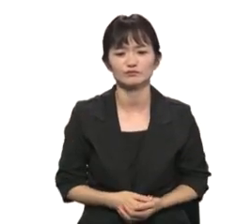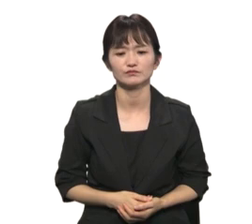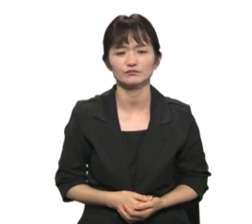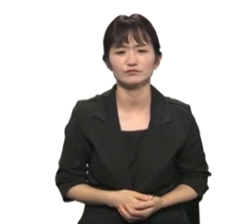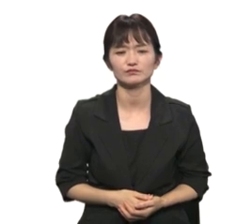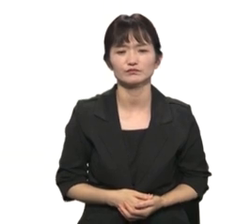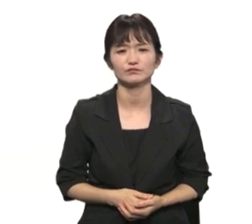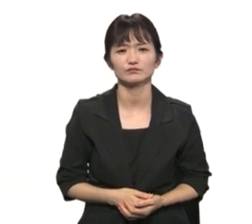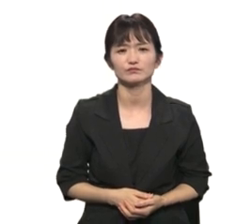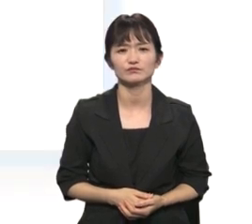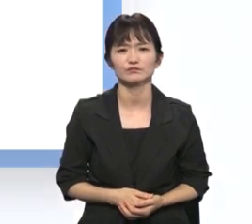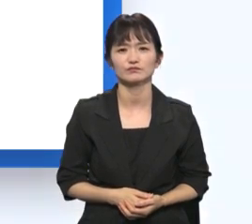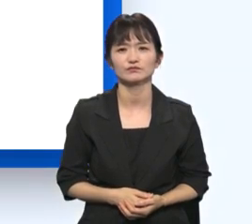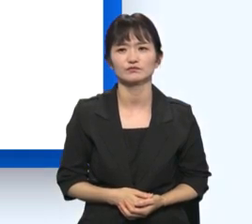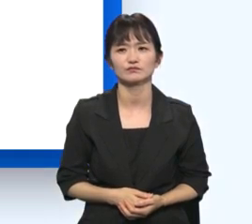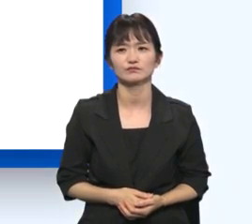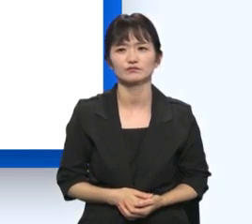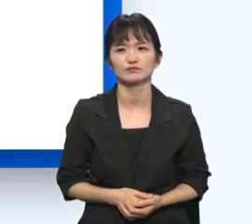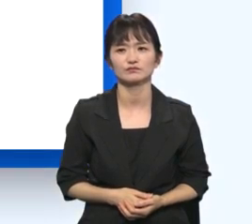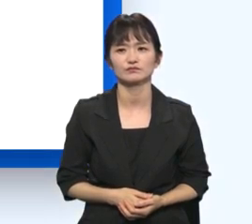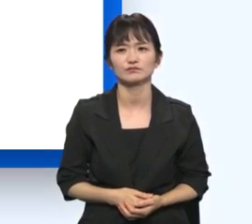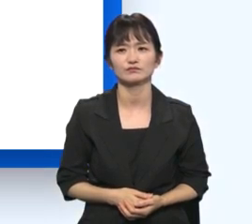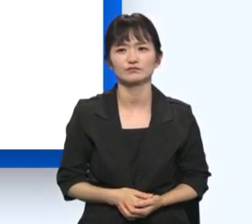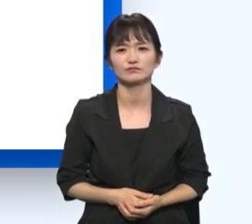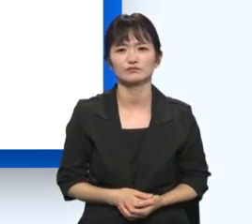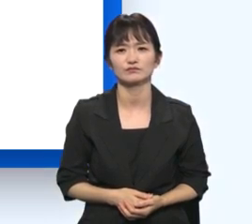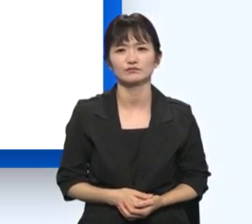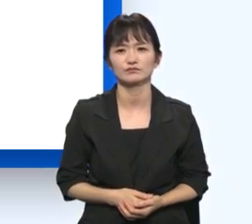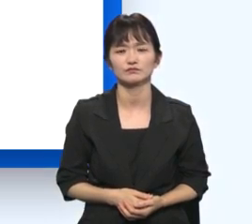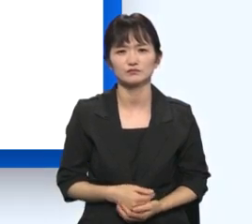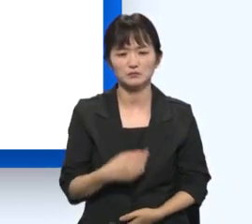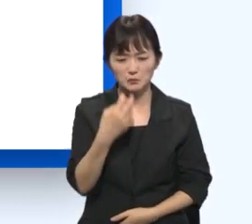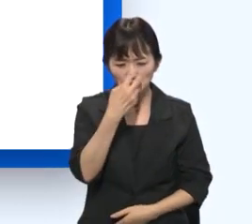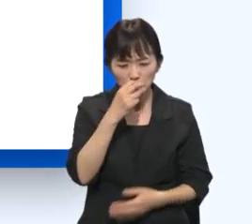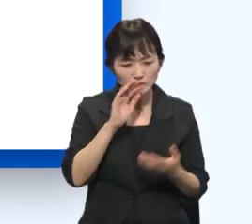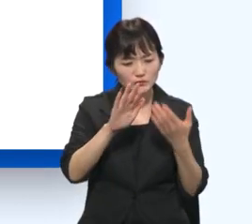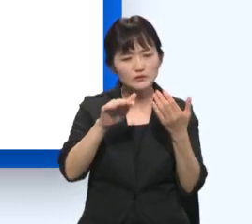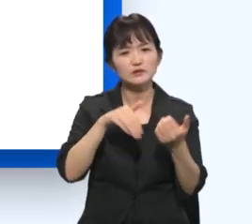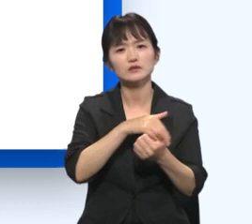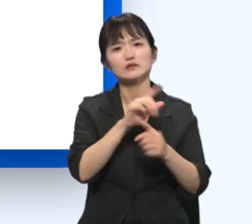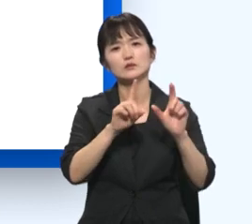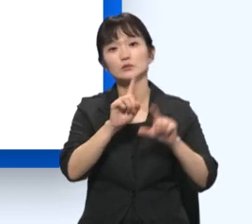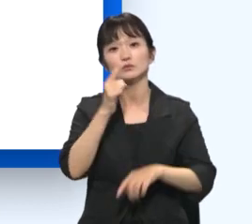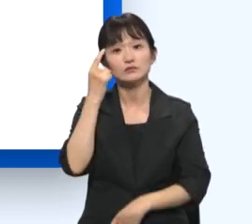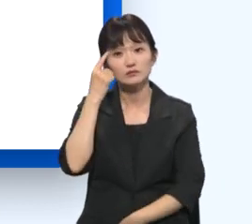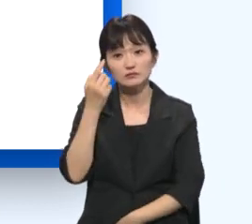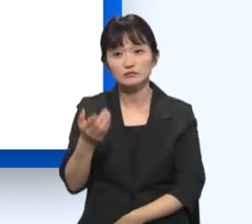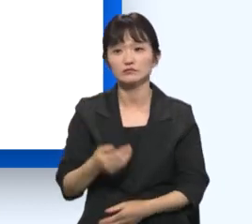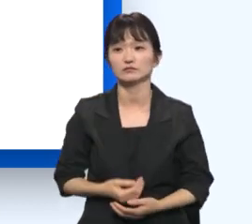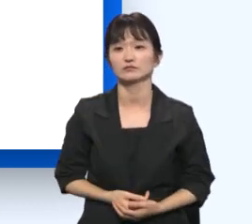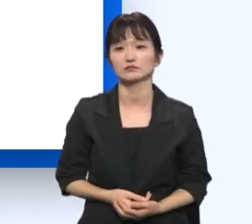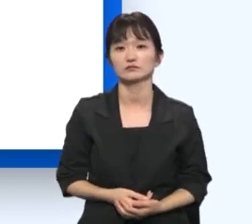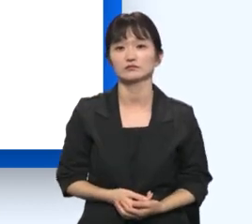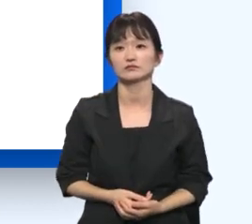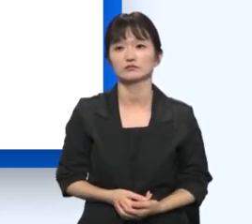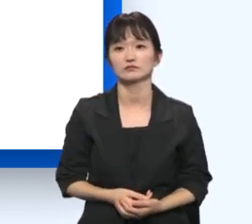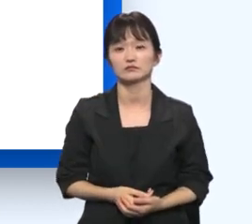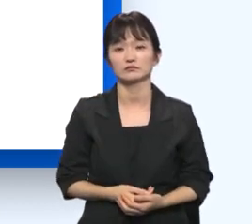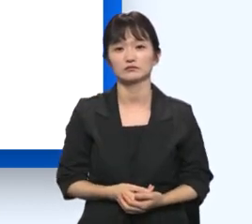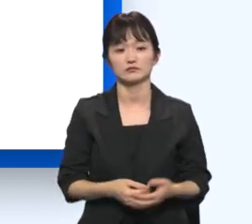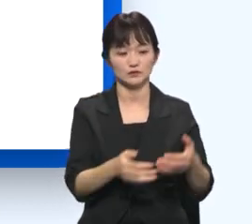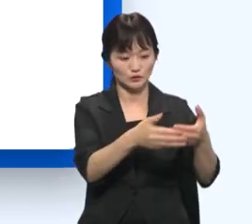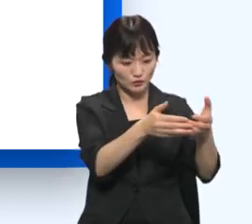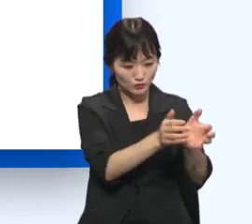글쎄요 뭐 이 이후에 감찰 이후의 상황을 어떻게 좀 보고 계세요 저는 뭐 일단 감찰은 필요하다라고